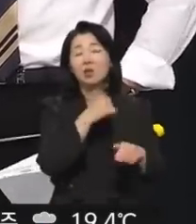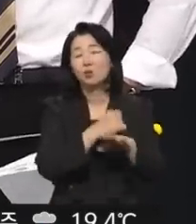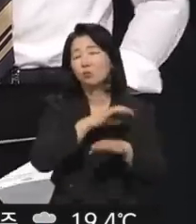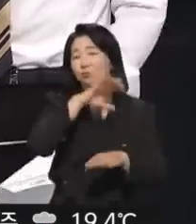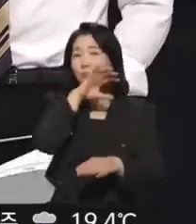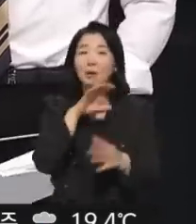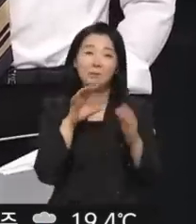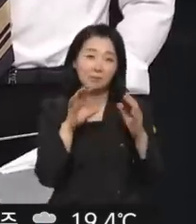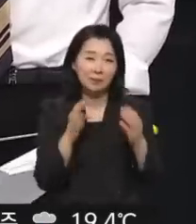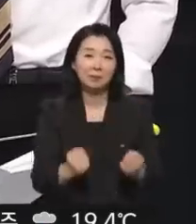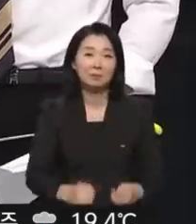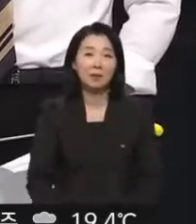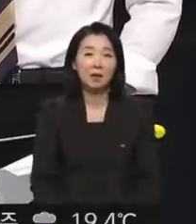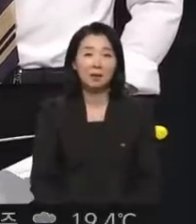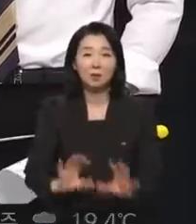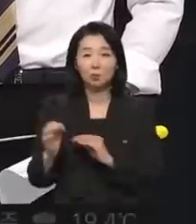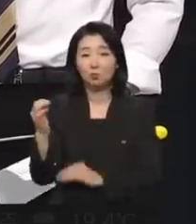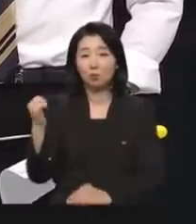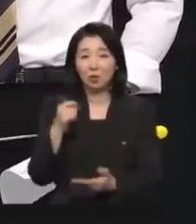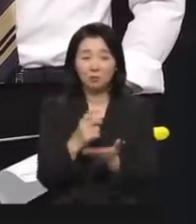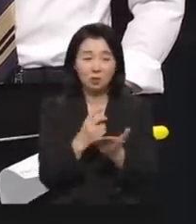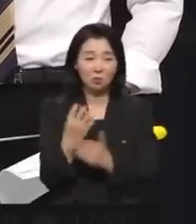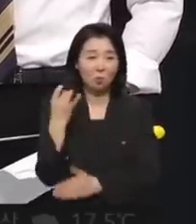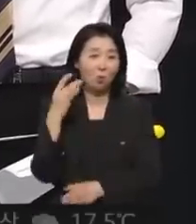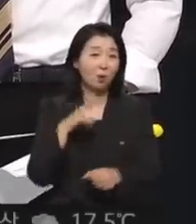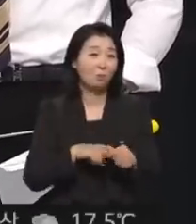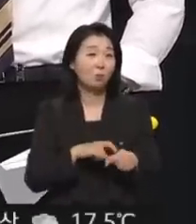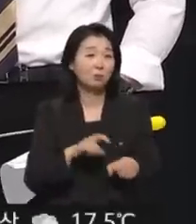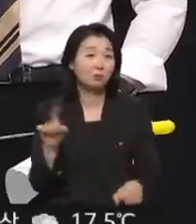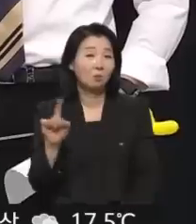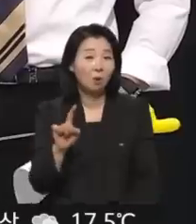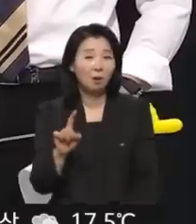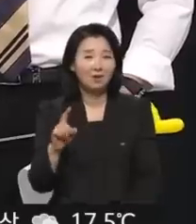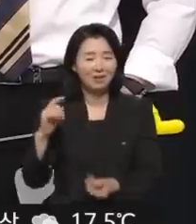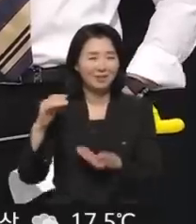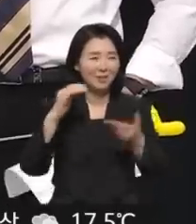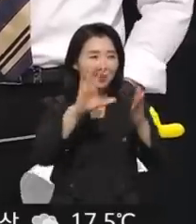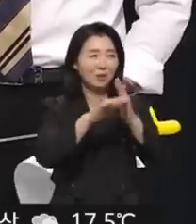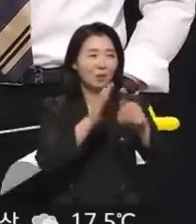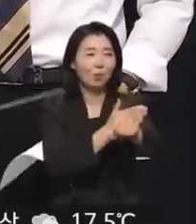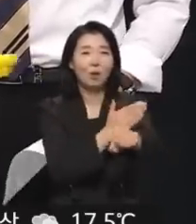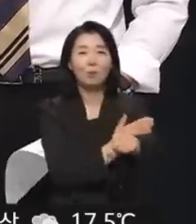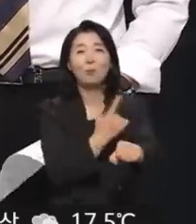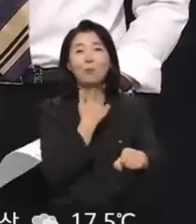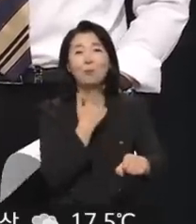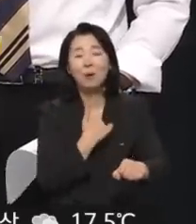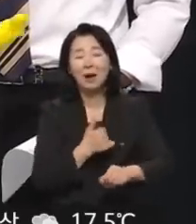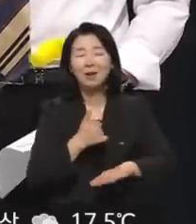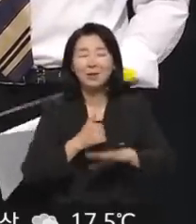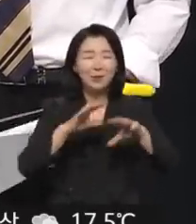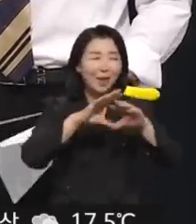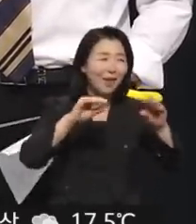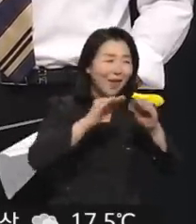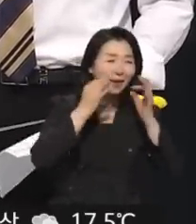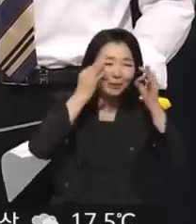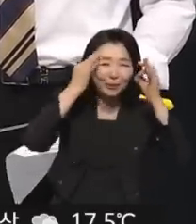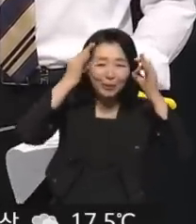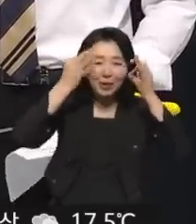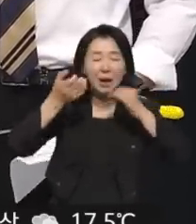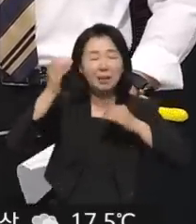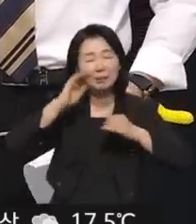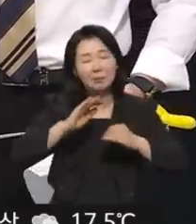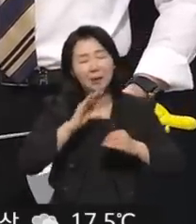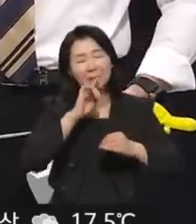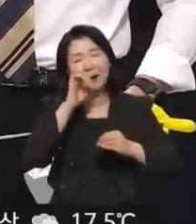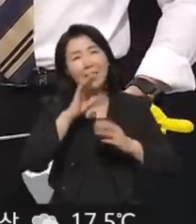거셌기 때문입니다. 국민의힘은 제도의 본래 취지가 이 전달 과정에서 왜곡됐다면서 진화에 나섰지만 논란은